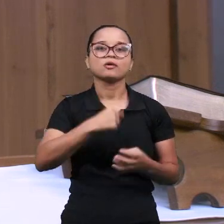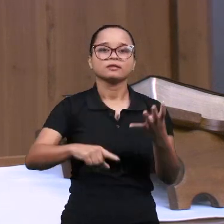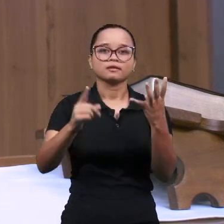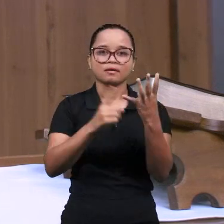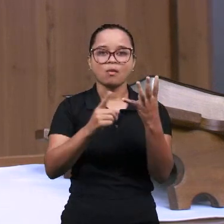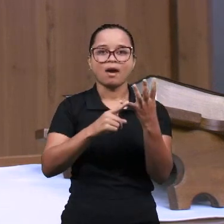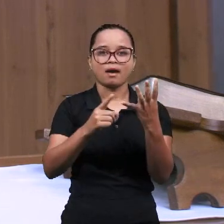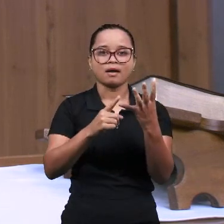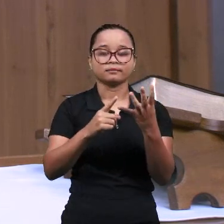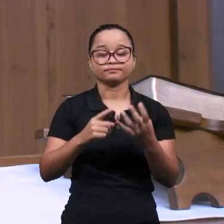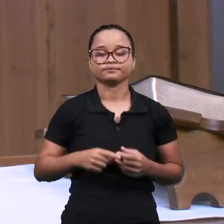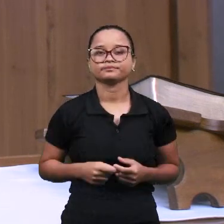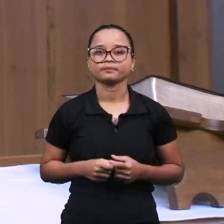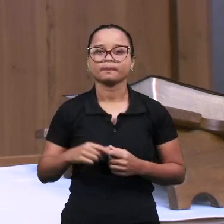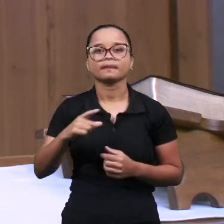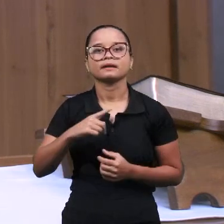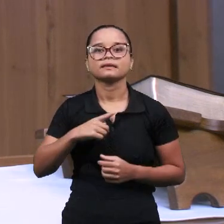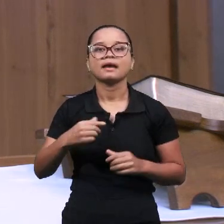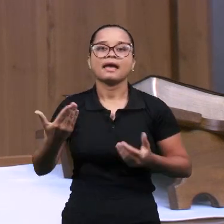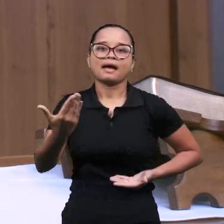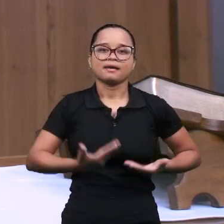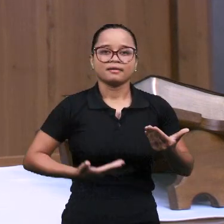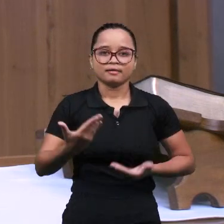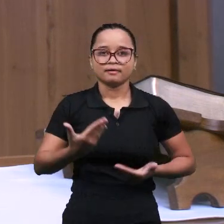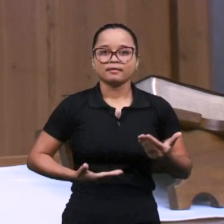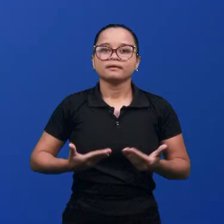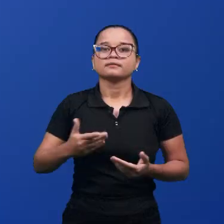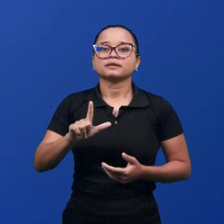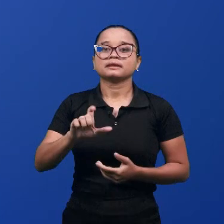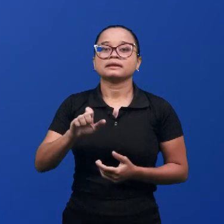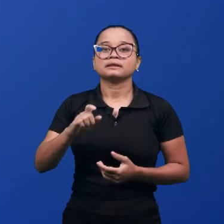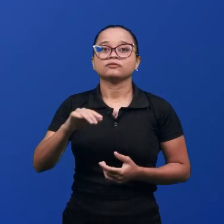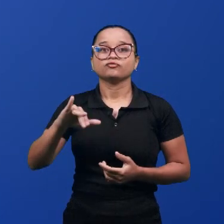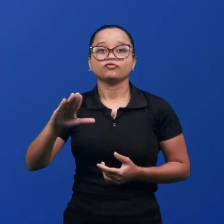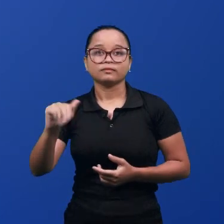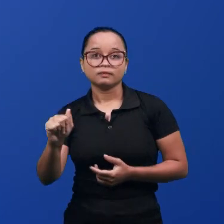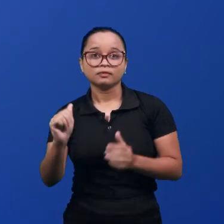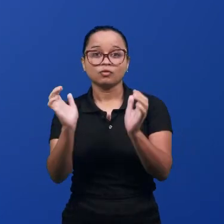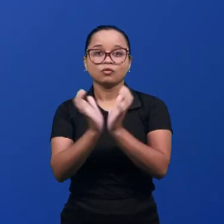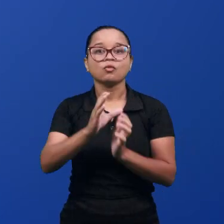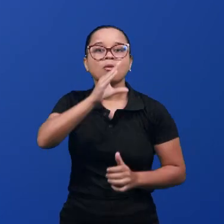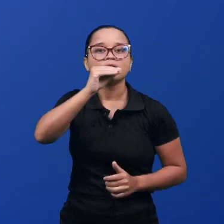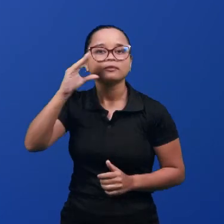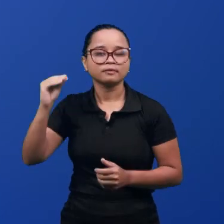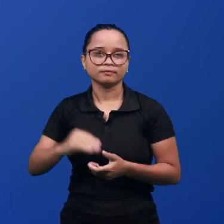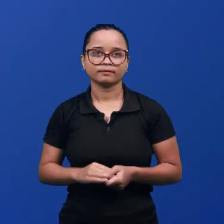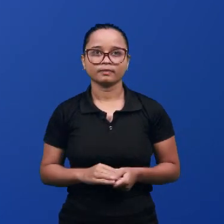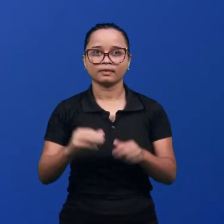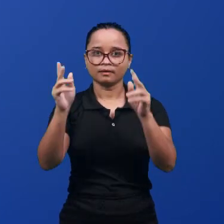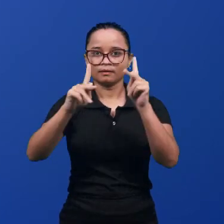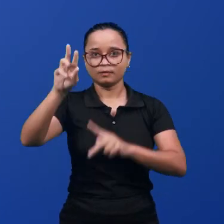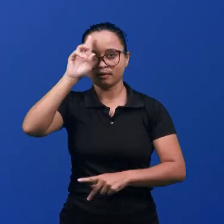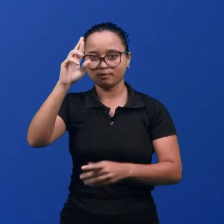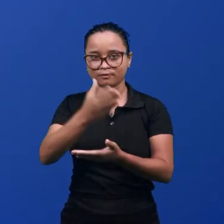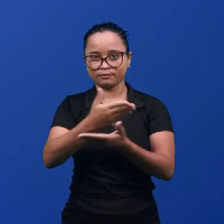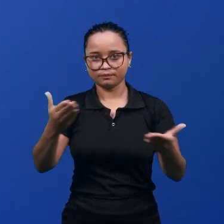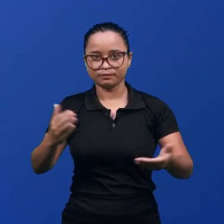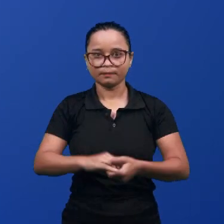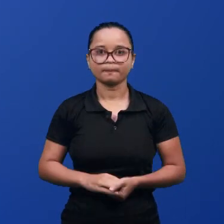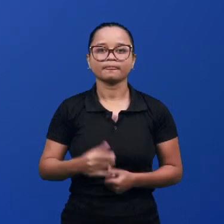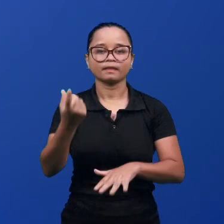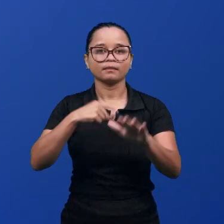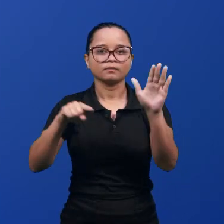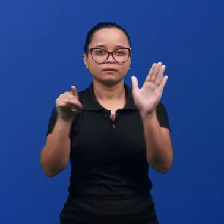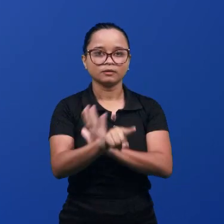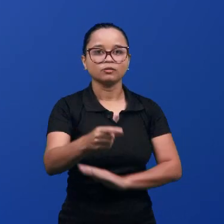Notre quatrième question sera répondue pour notre sœur Laetitia, la classe d'adolescents. Nous allons entendre Laetitia. La paix du Seigneur, mes